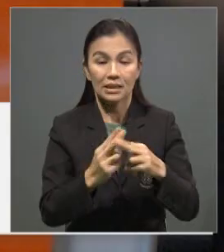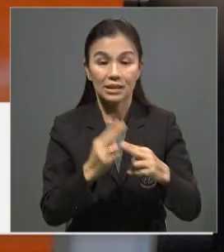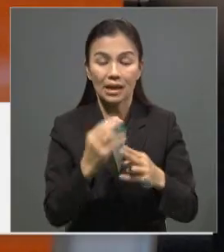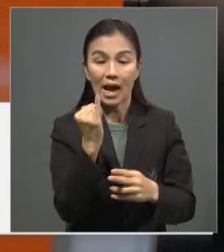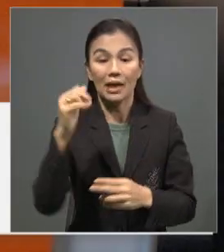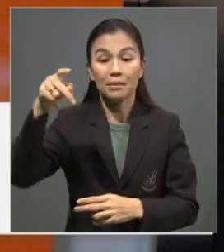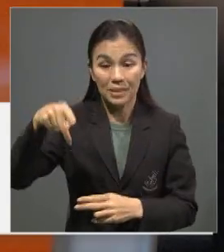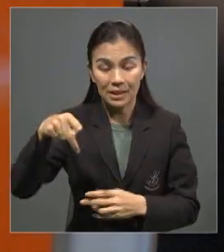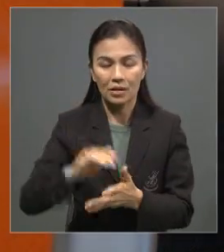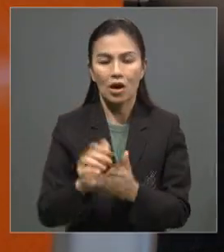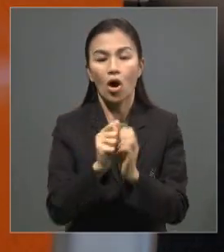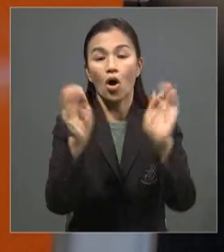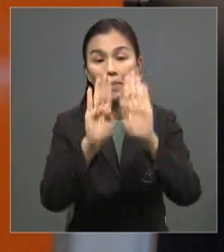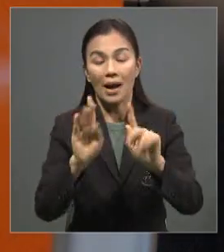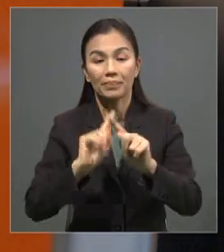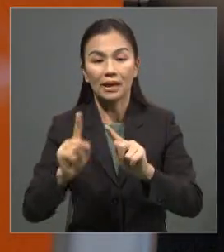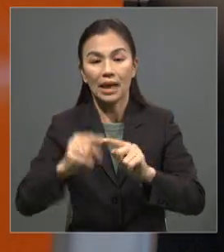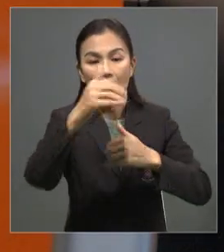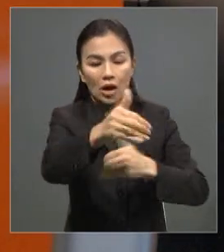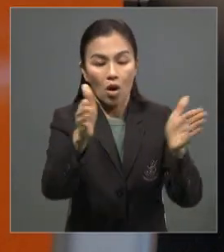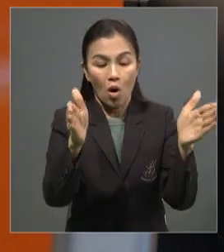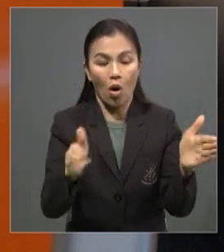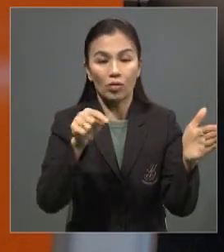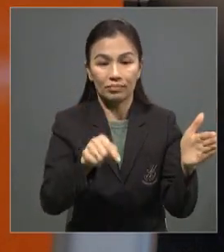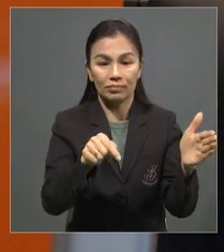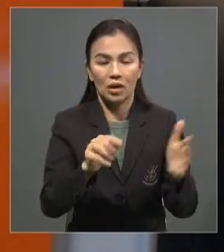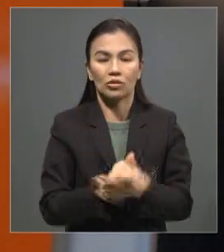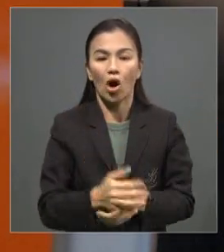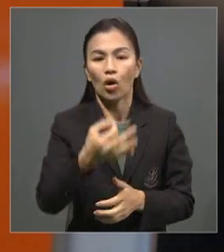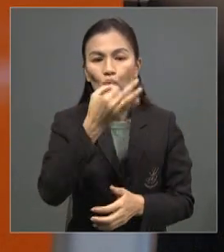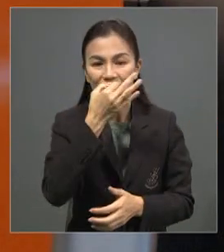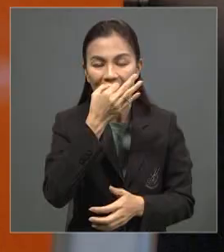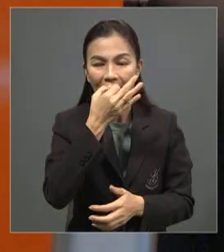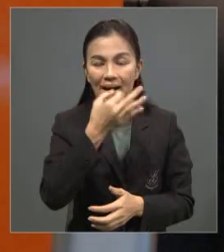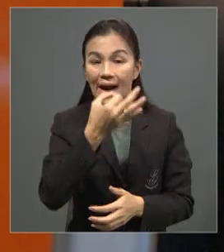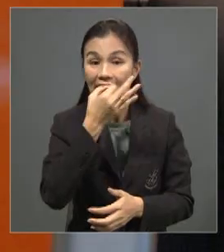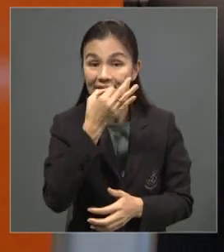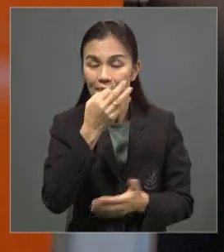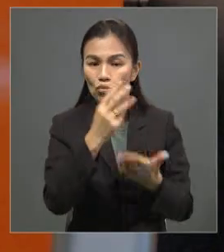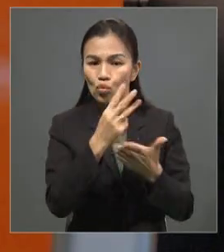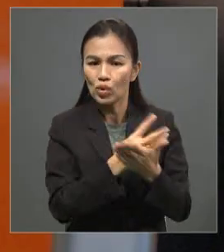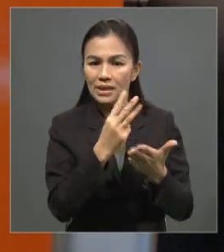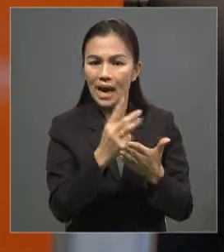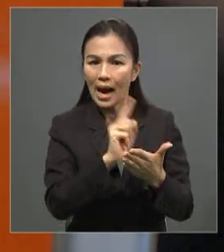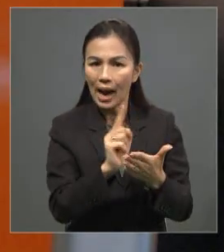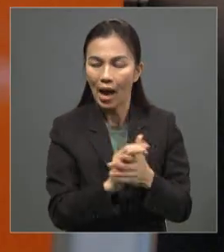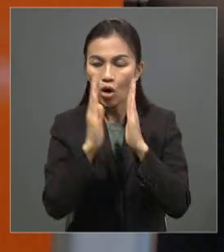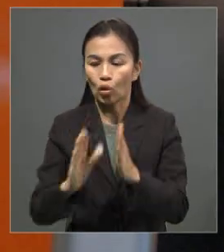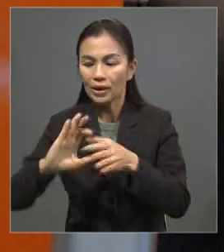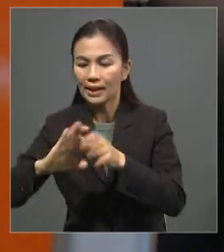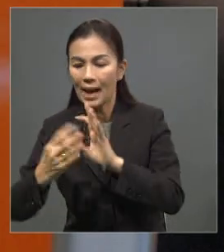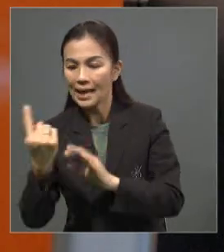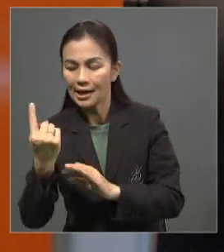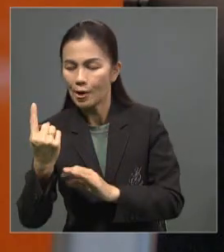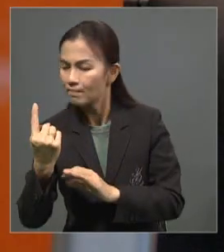เป็นแอนิเมเตอร์เนี่ยห้องเรียนเหล่านี้ควรจะต้องมีสหวิชาอะไรบ้างนอกเหนือจากการไปเป็นนักกีฬา e-sport อย่างเดียวนะครับ